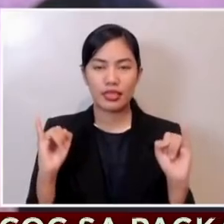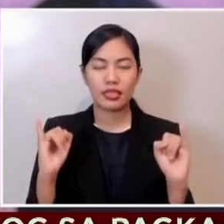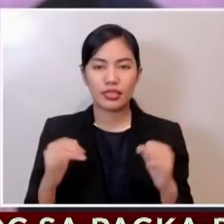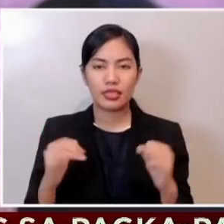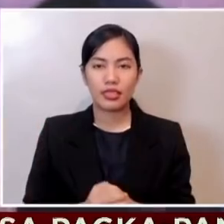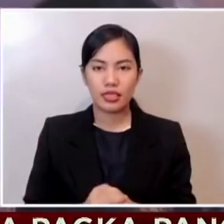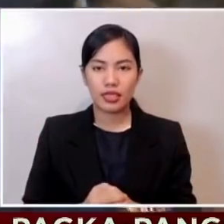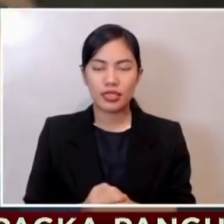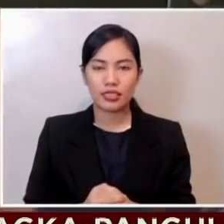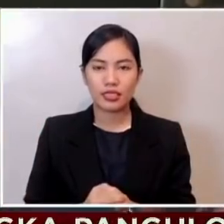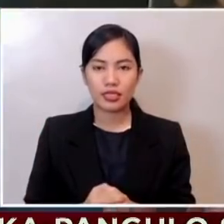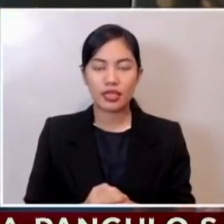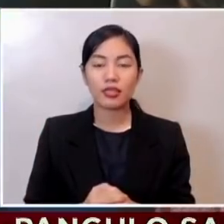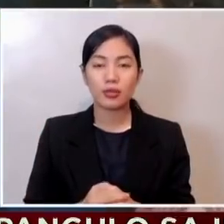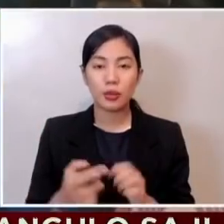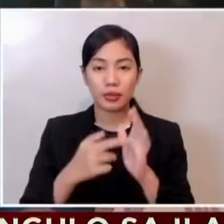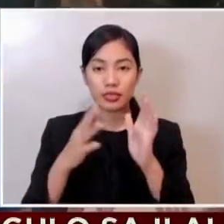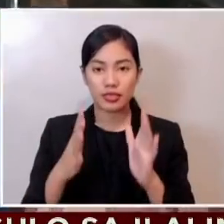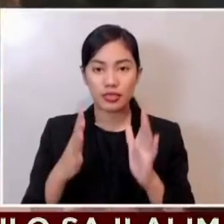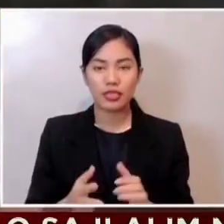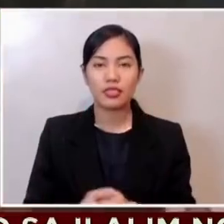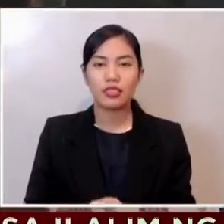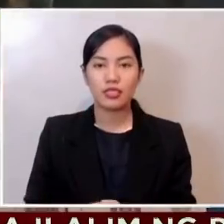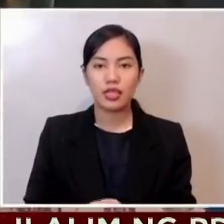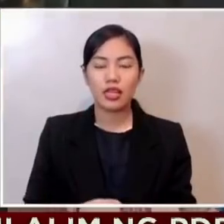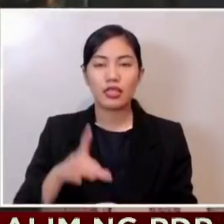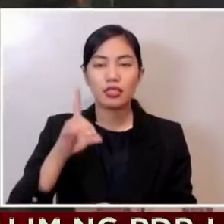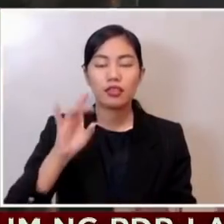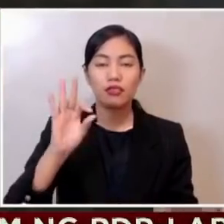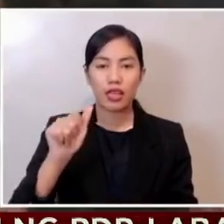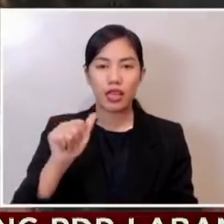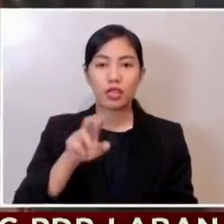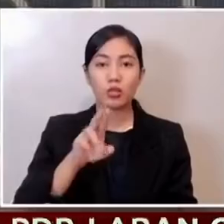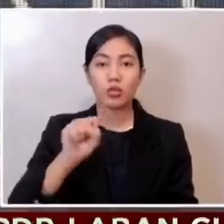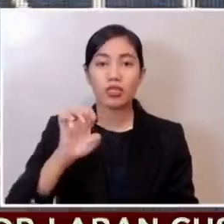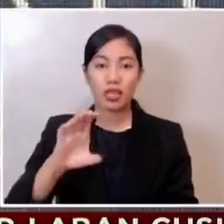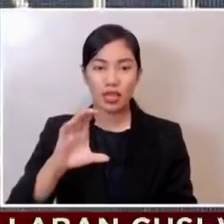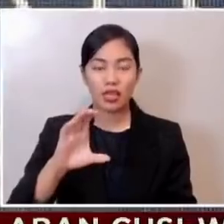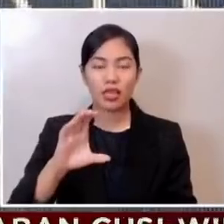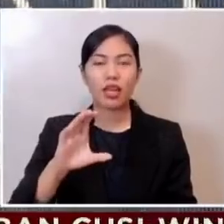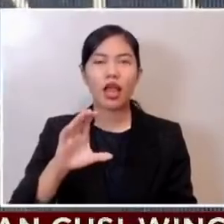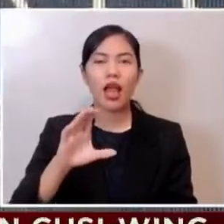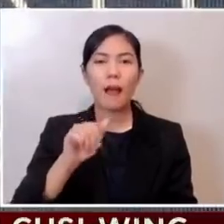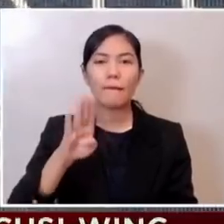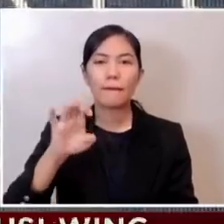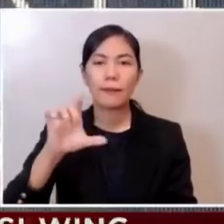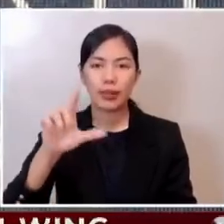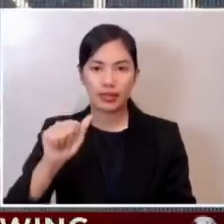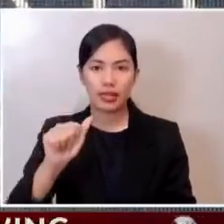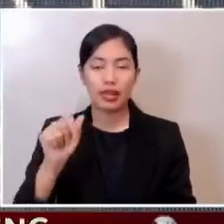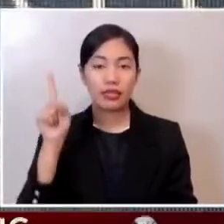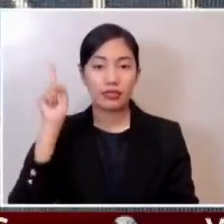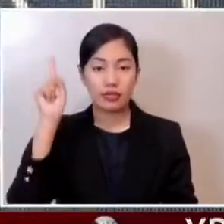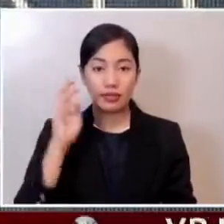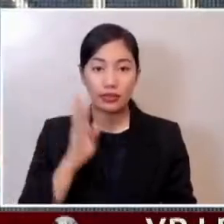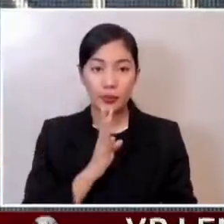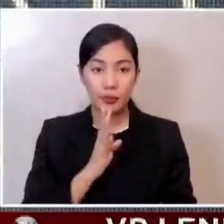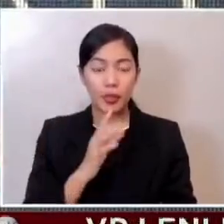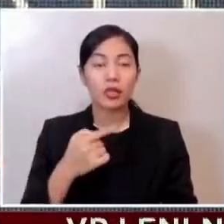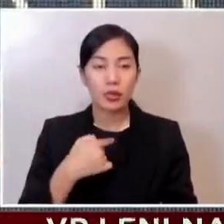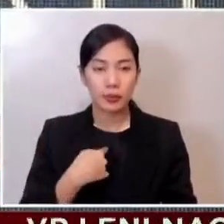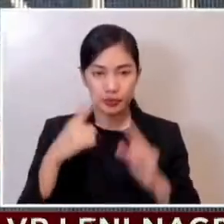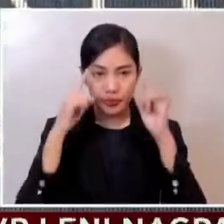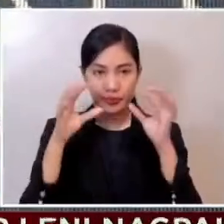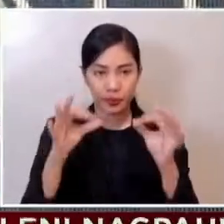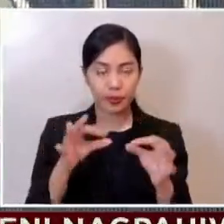at kakababa lang din na Foreign Affairs Undersecretary Ernesto Abella. Ako po ay tatakbo bilang